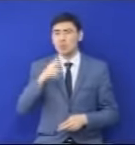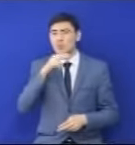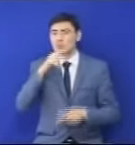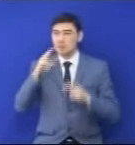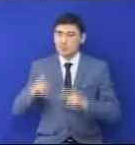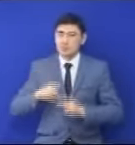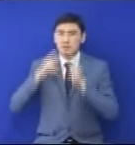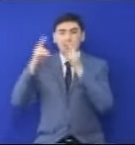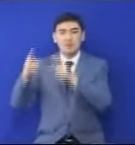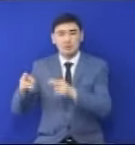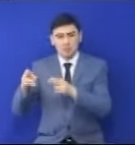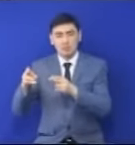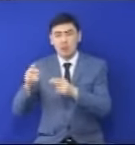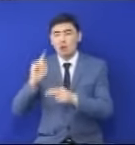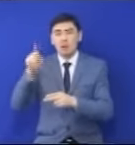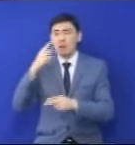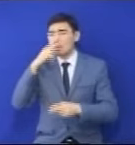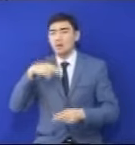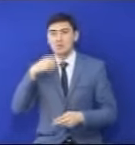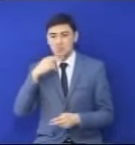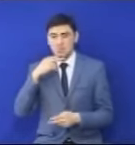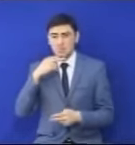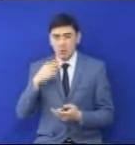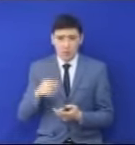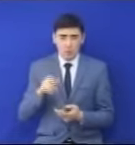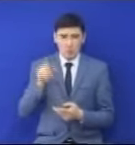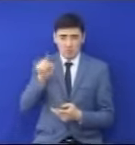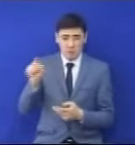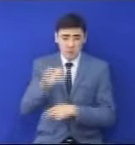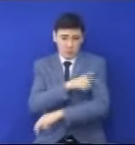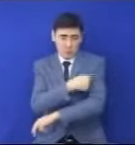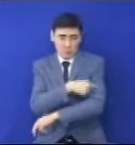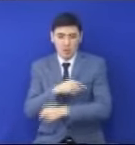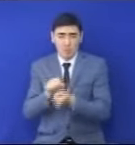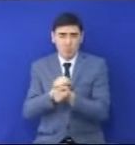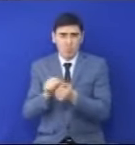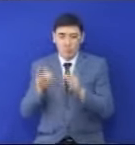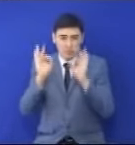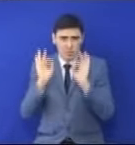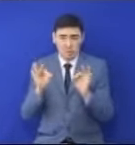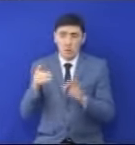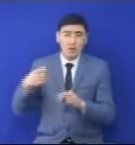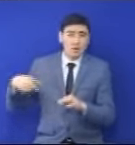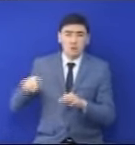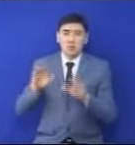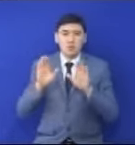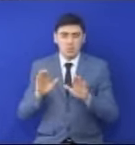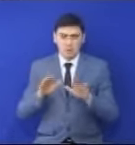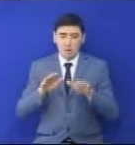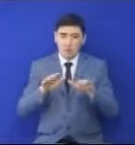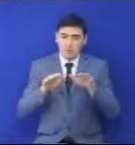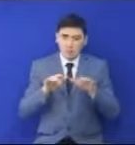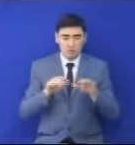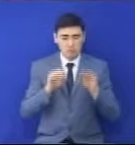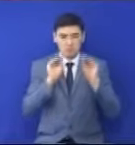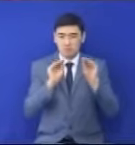кезде мұнда менің байқағаным бір қағаз несі жоқ жа. Біз айтамыз, ауырудың сырқатнамасы дейді, бәрі